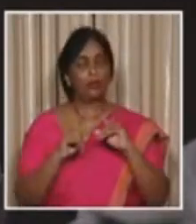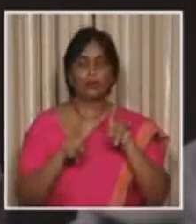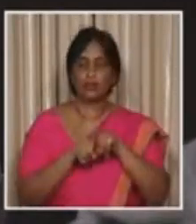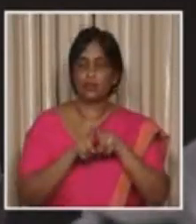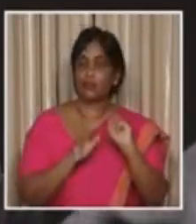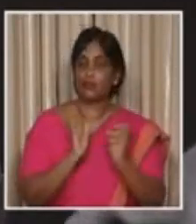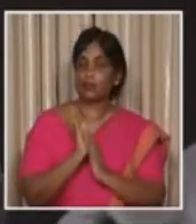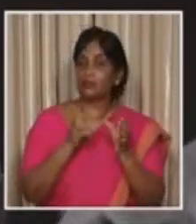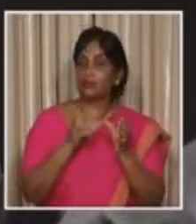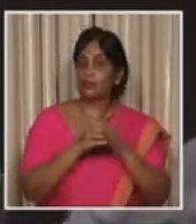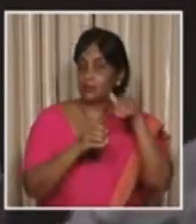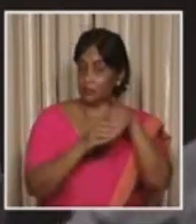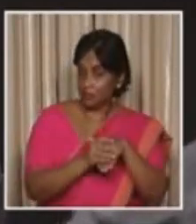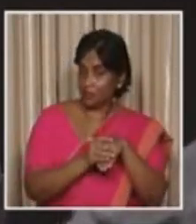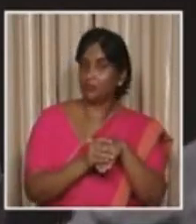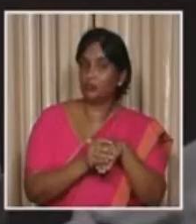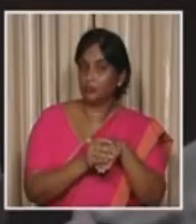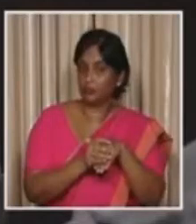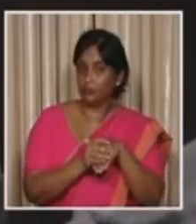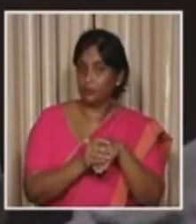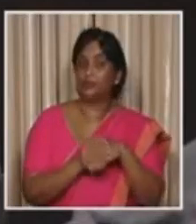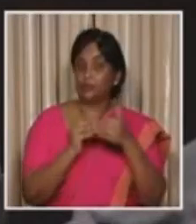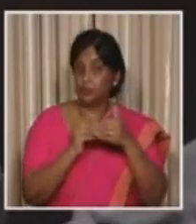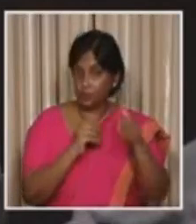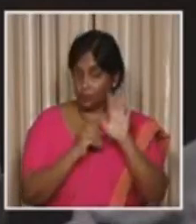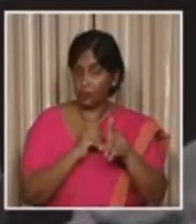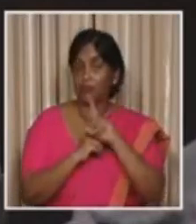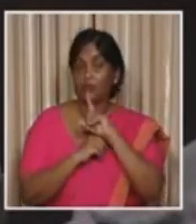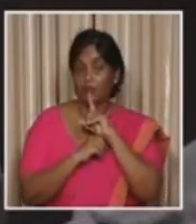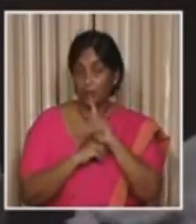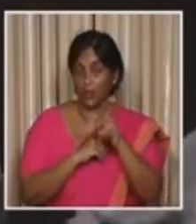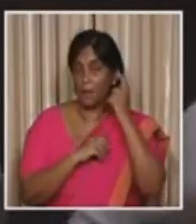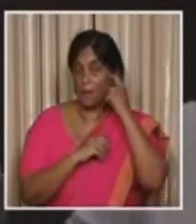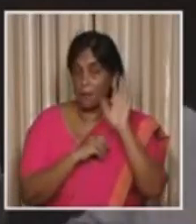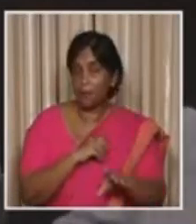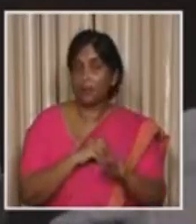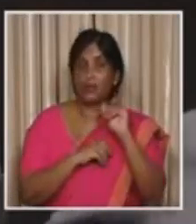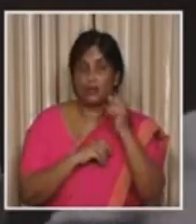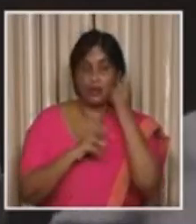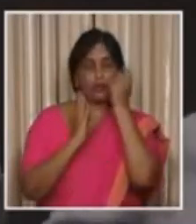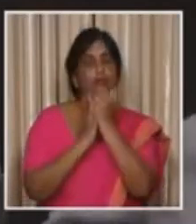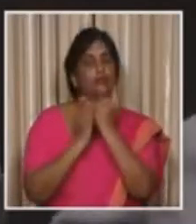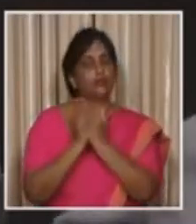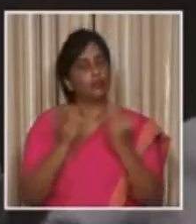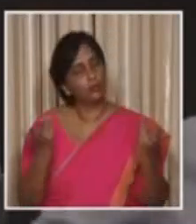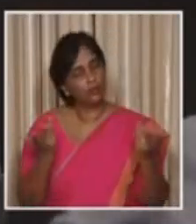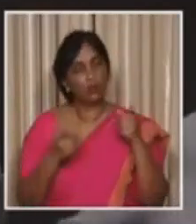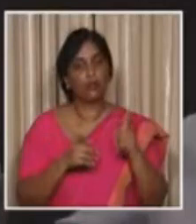යම් කාරක සභාවක් ඉදිරියේ පවත්නා හෝ ගෙන එනු ලබතයි අපේක්ෂිත යම් යෝජනාවකට